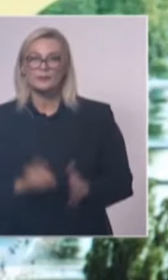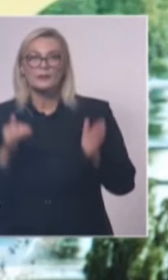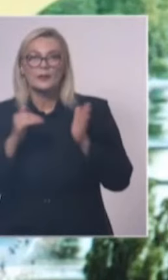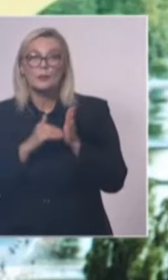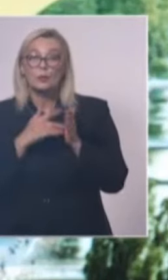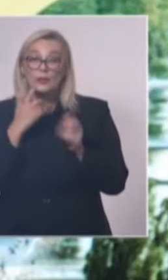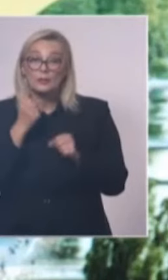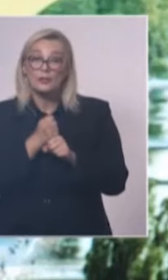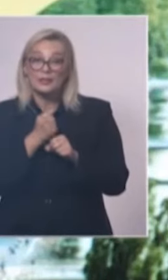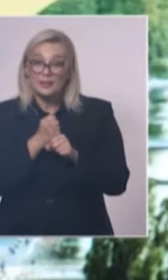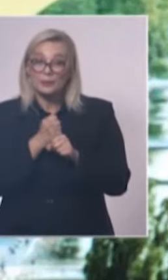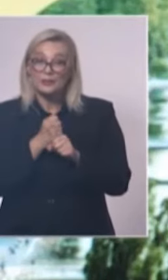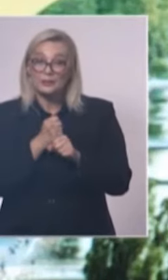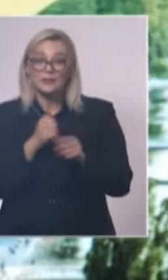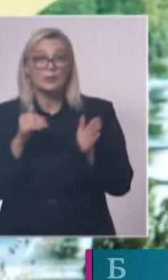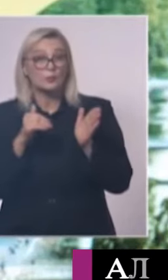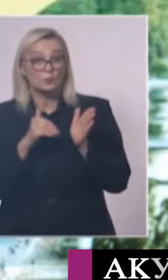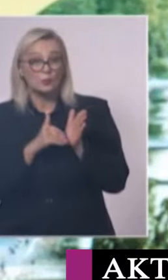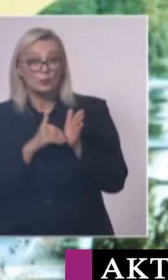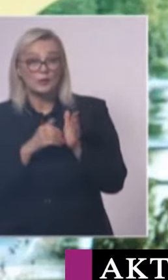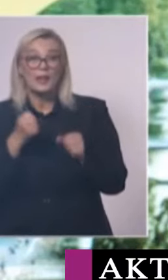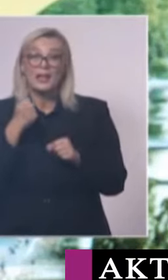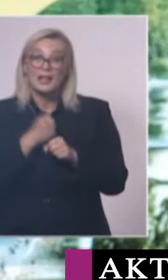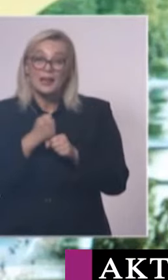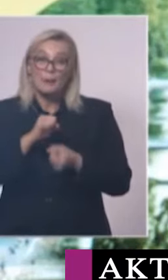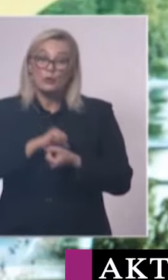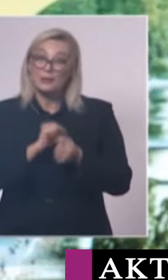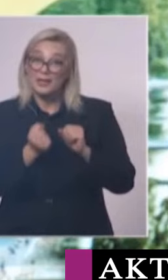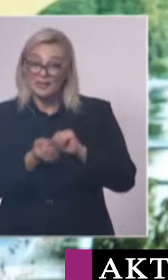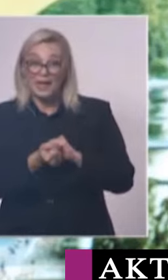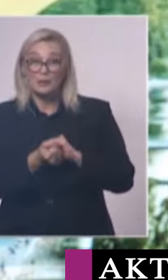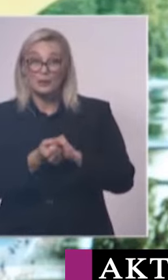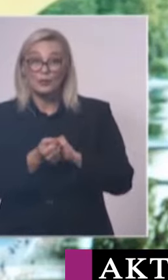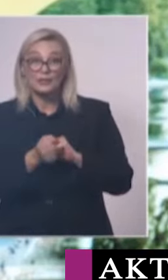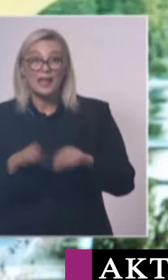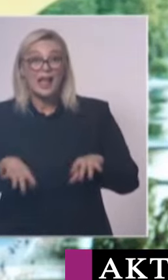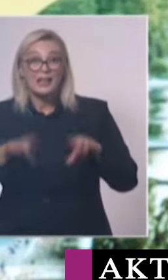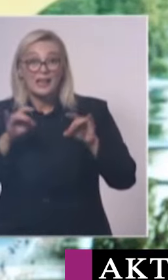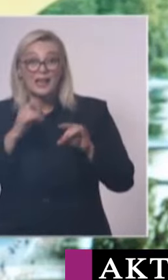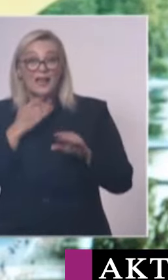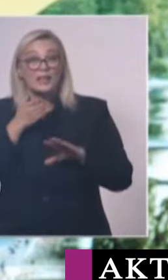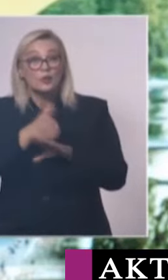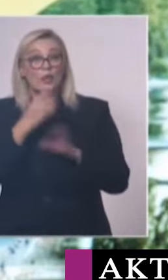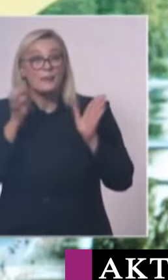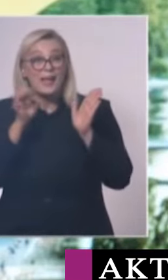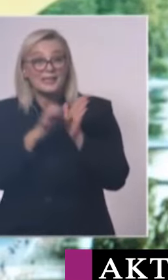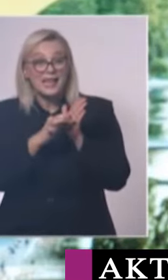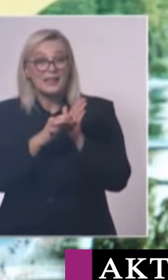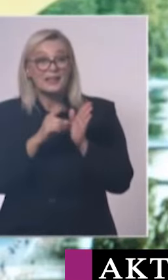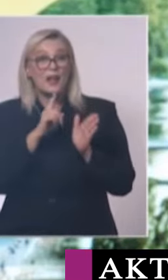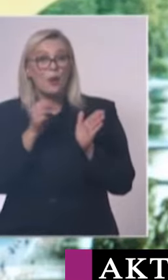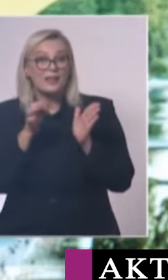Potrebno je da работиме, потребно е да работиме напорно за да дојдеме до целта, а целта